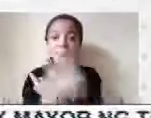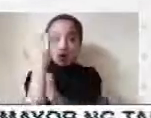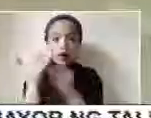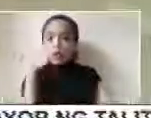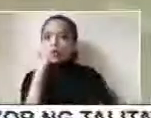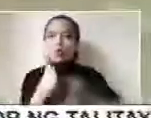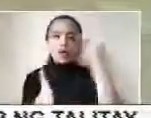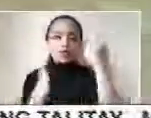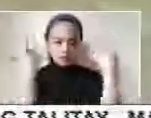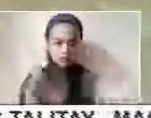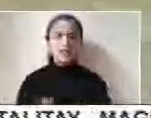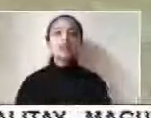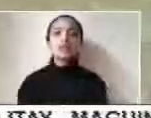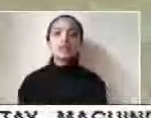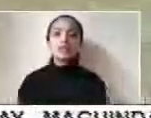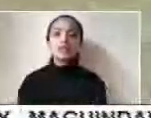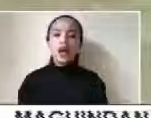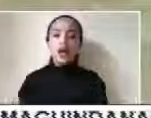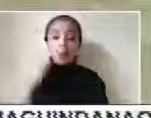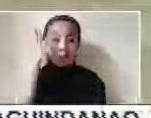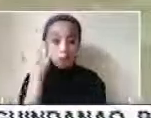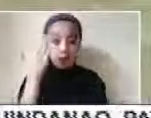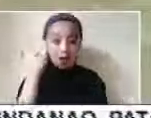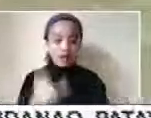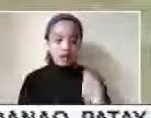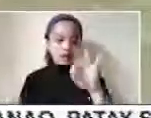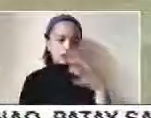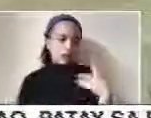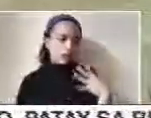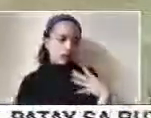naman ang second dose. Kenneth Pasyente, para sa Bayan.